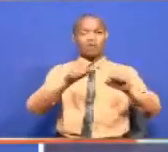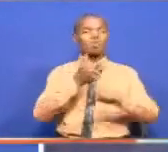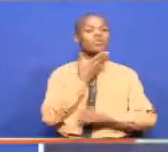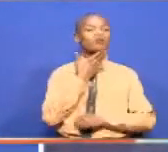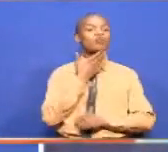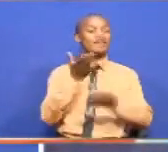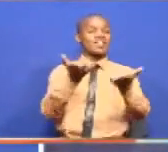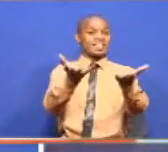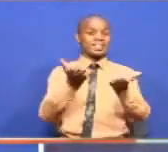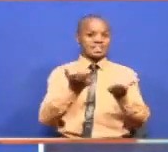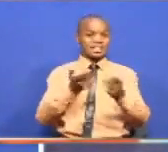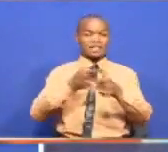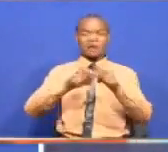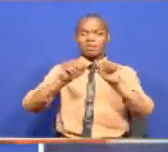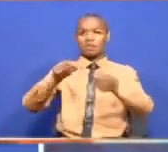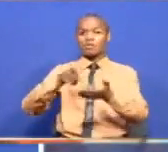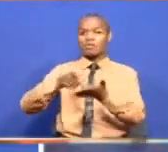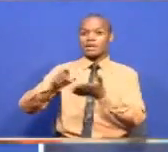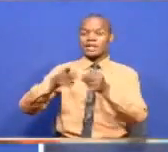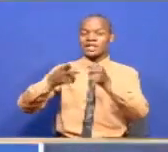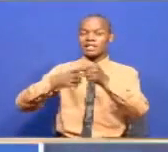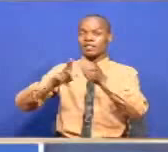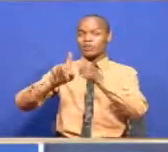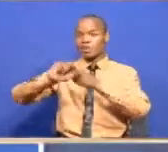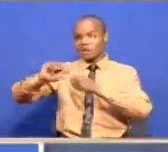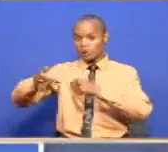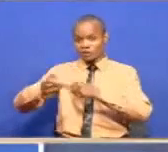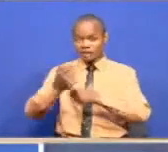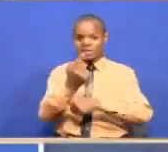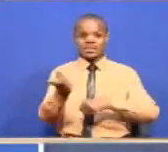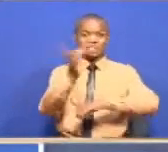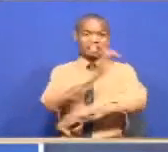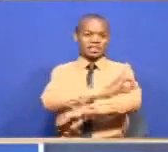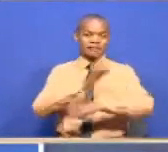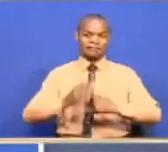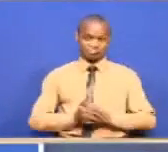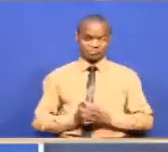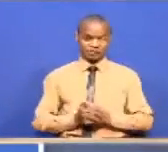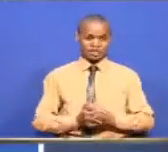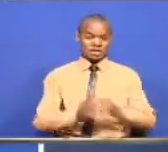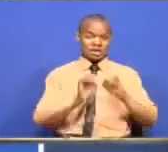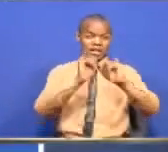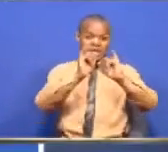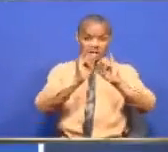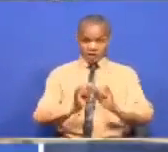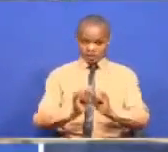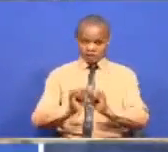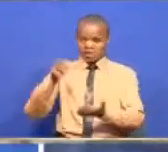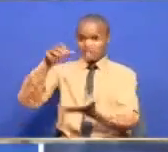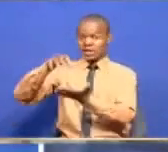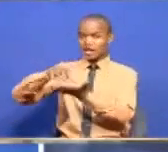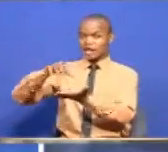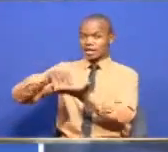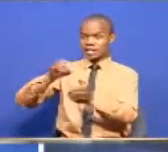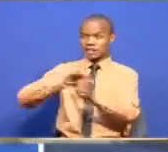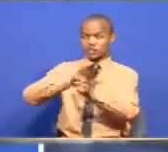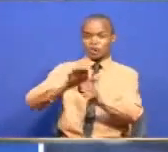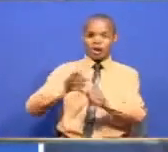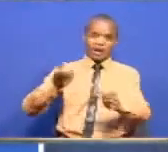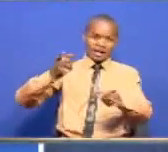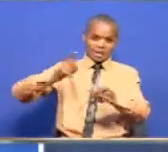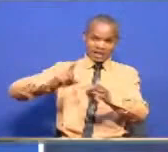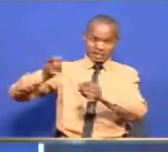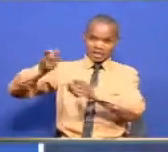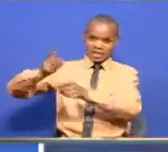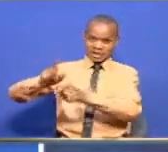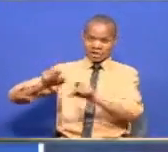the figure goes to 71,000 per day. Idadi ya maambukizi mapya ugonjwa huo hapa nchini imekuwa ikiongezeka huku